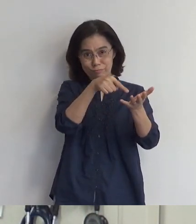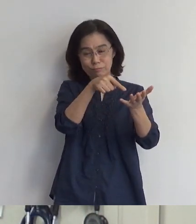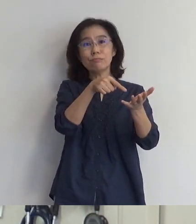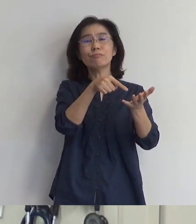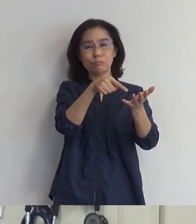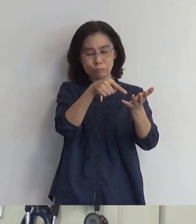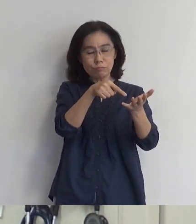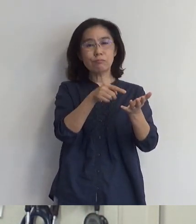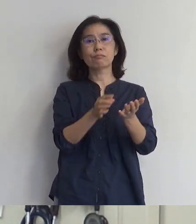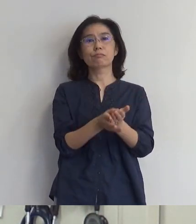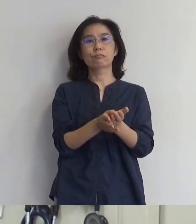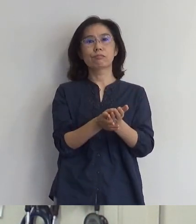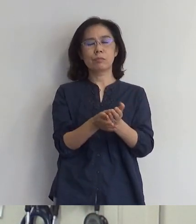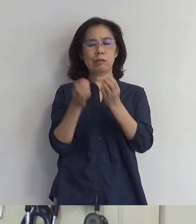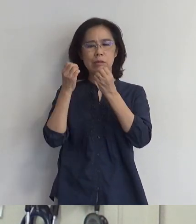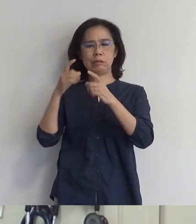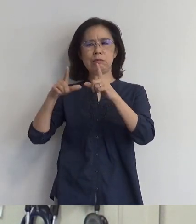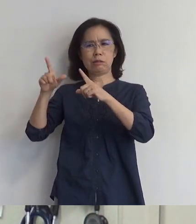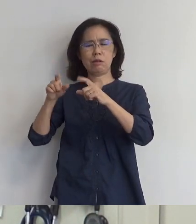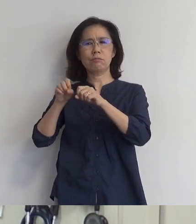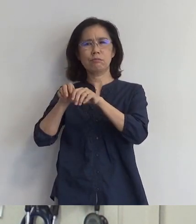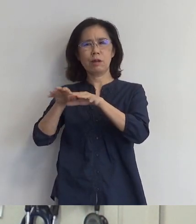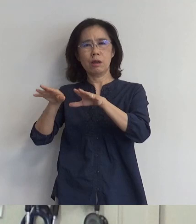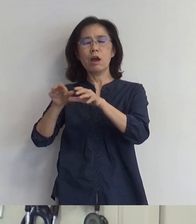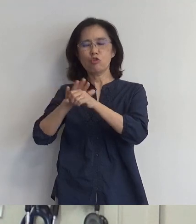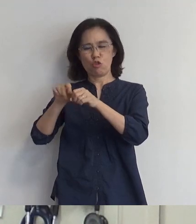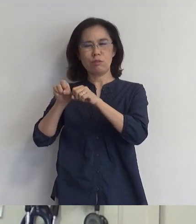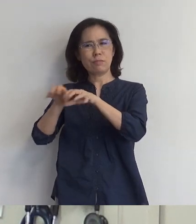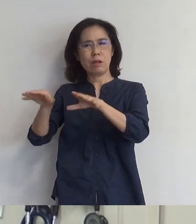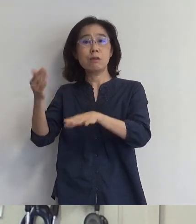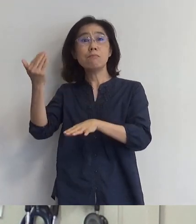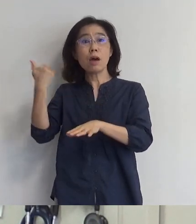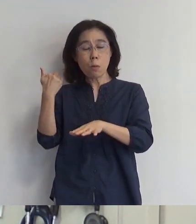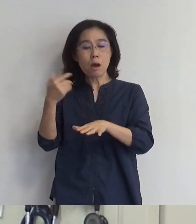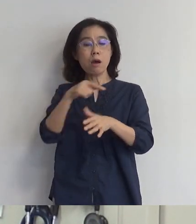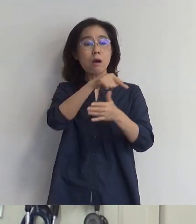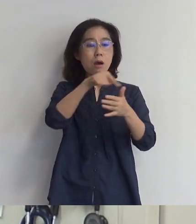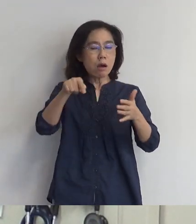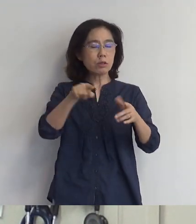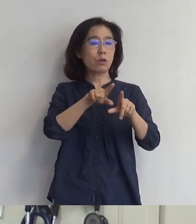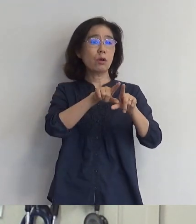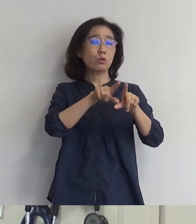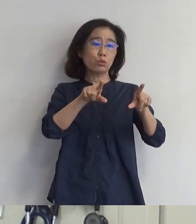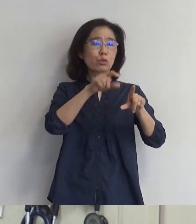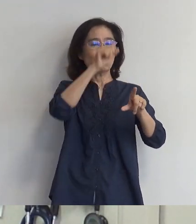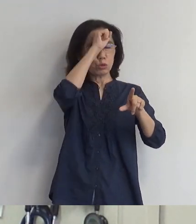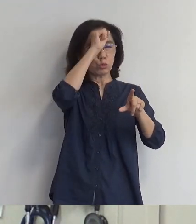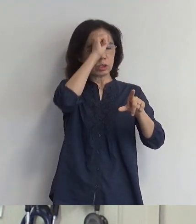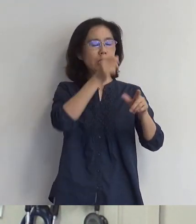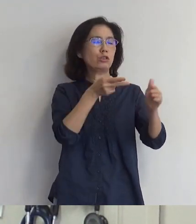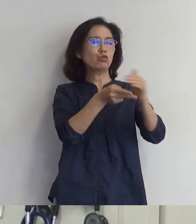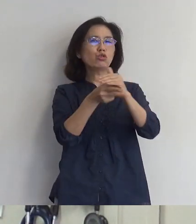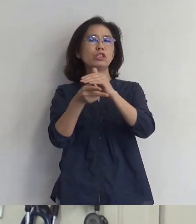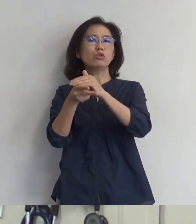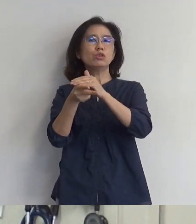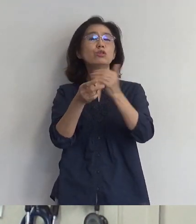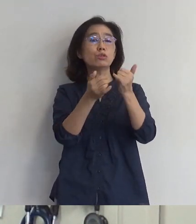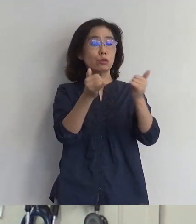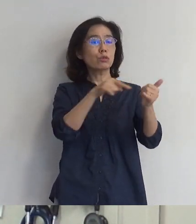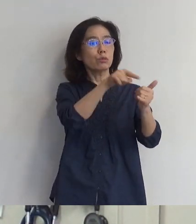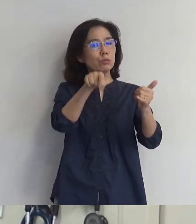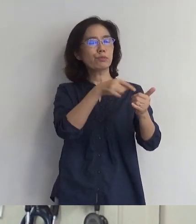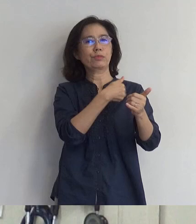。新型コロナ前はこの新型コロナ以外の入院患者をこの両手で受け入れてい